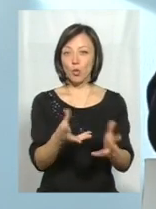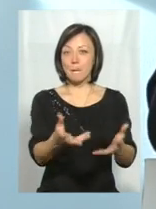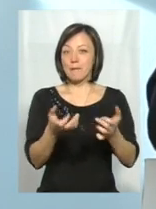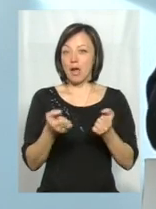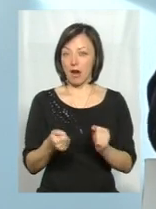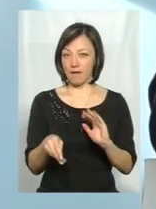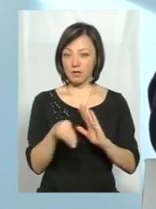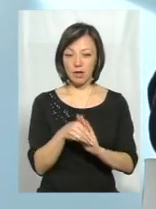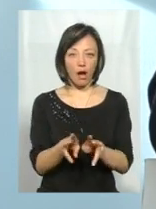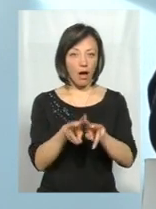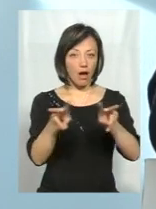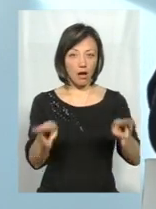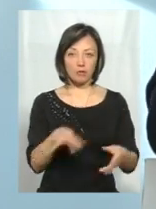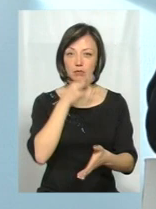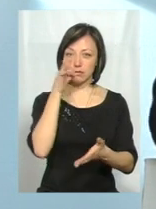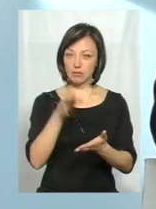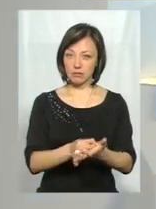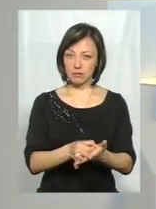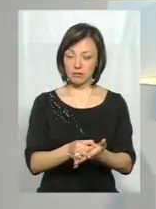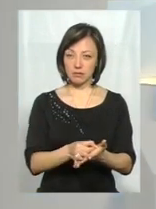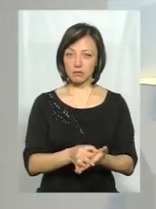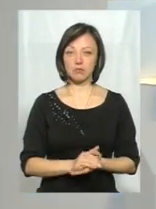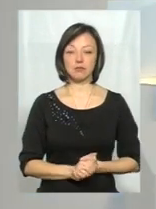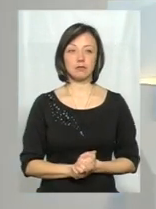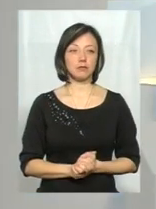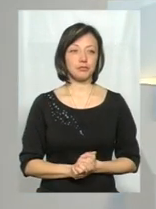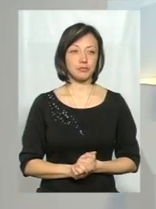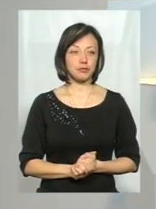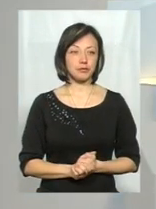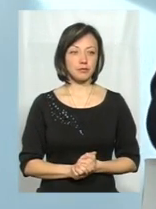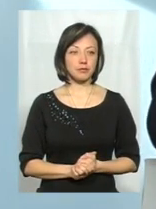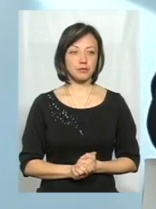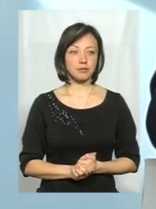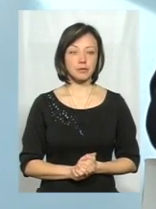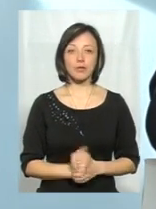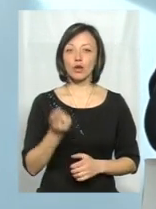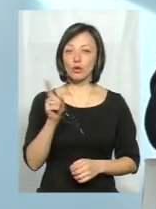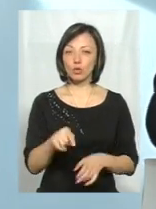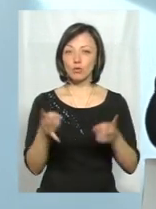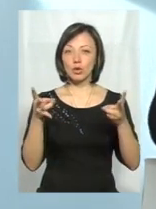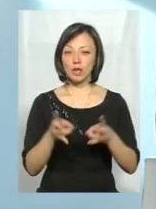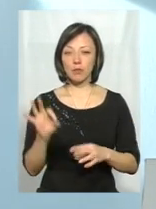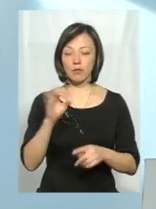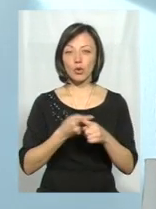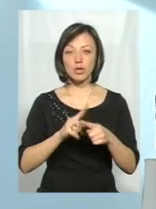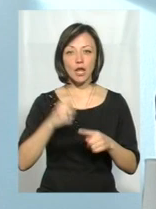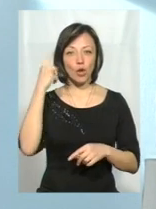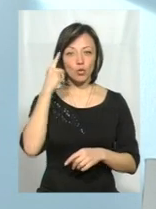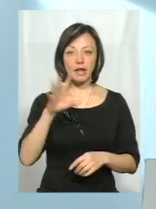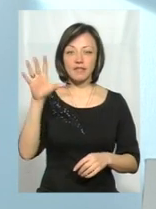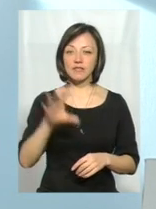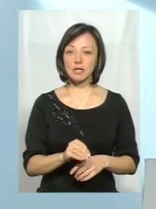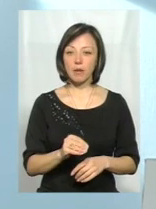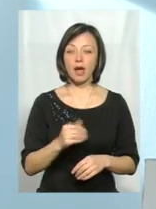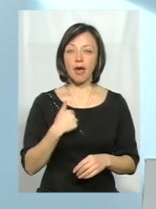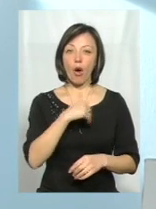бере, вони несуть однакову відповідальність. Тому треба про це думати всім. Я навіть